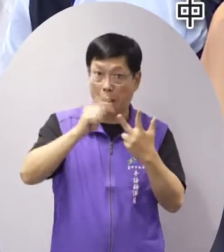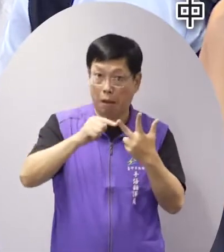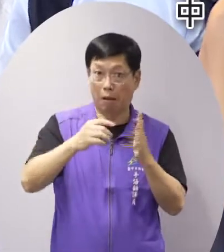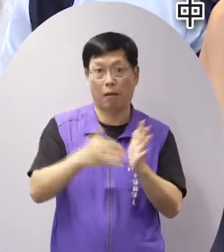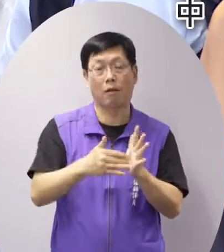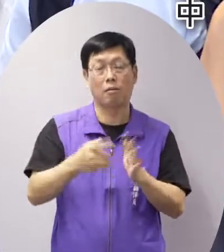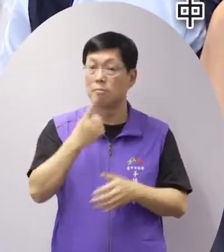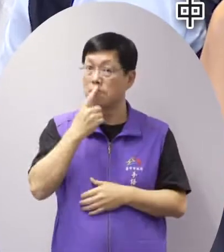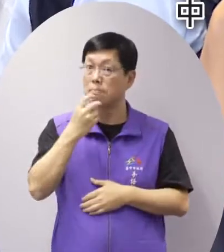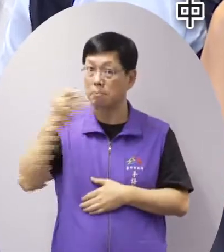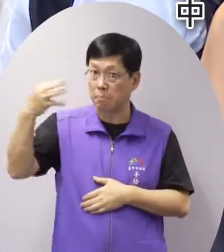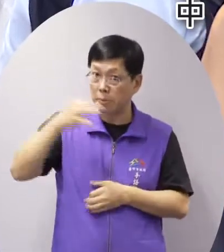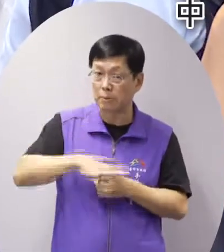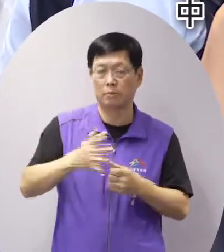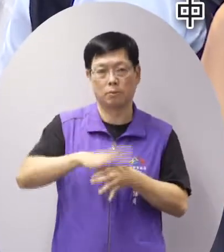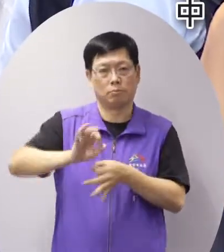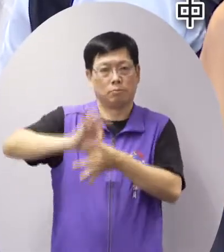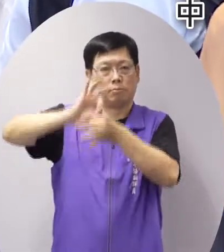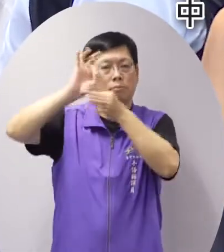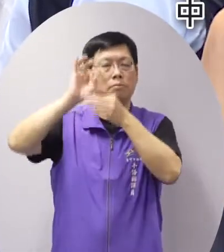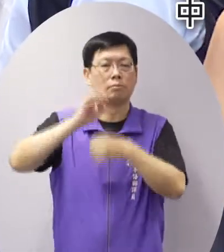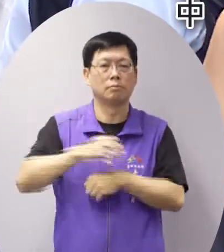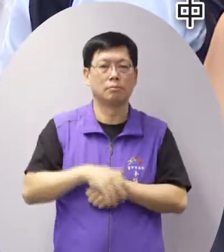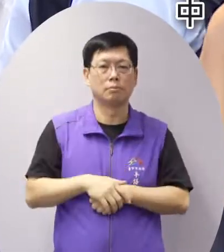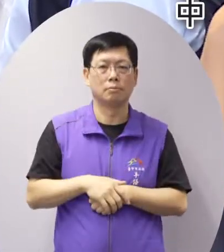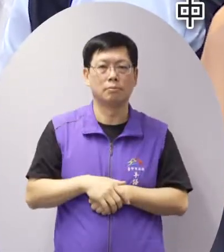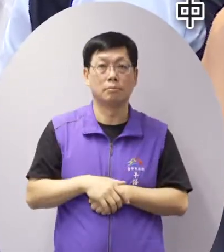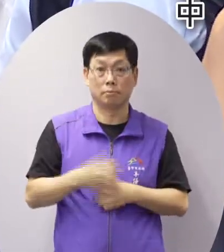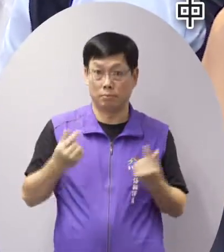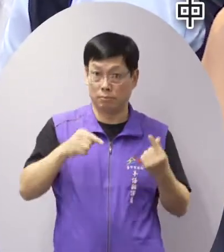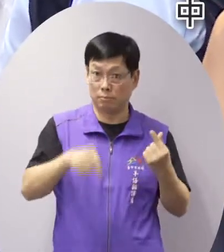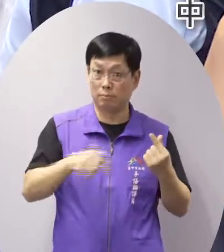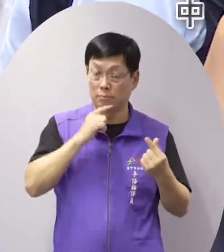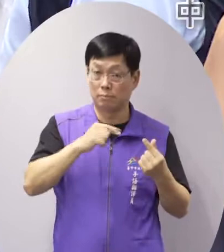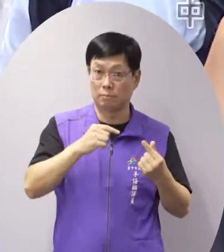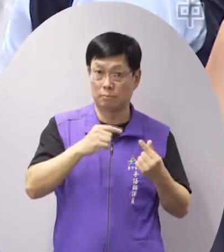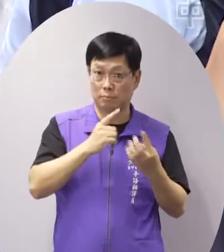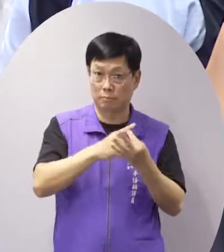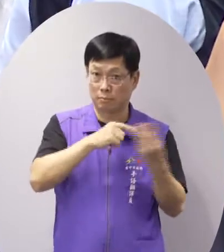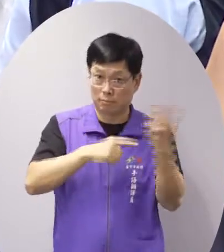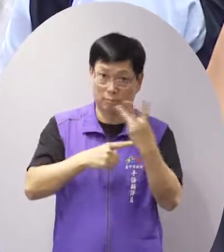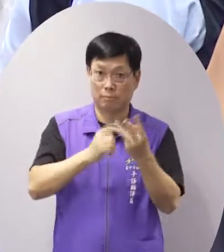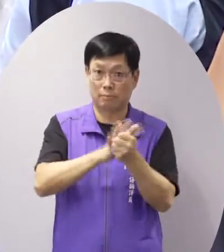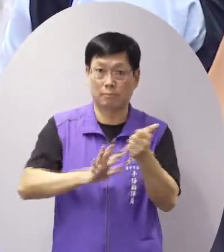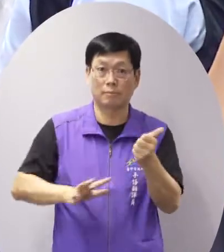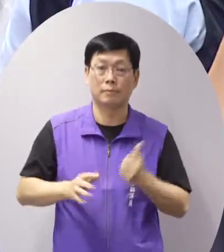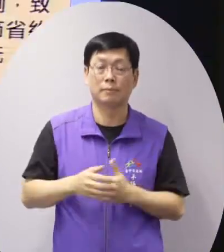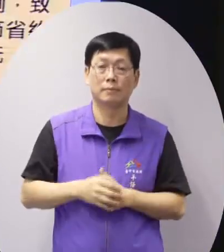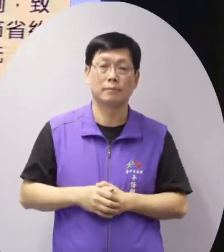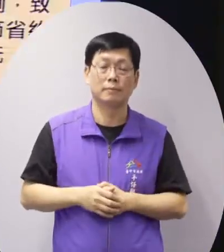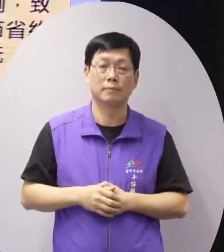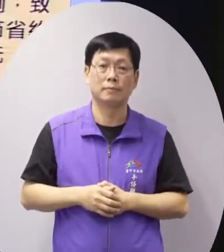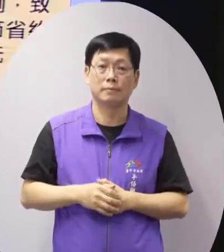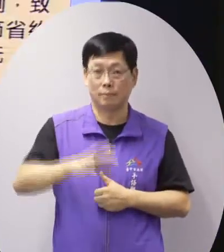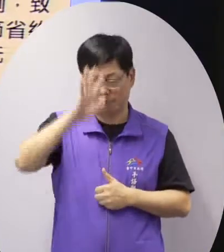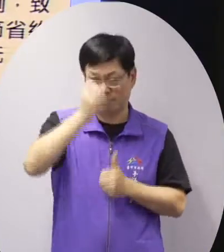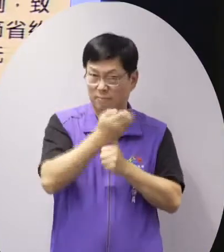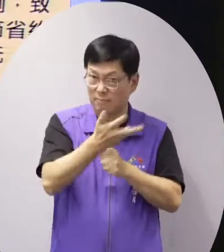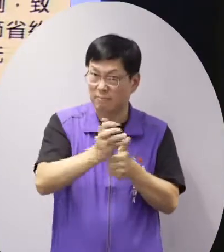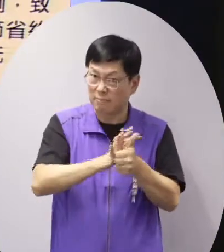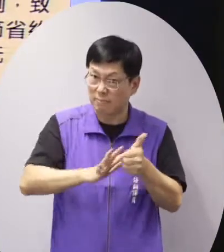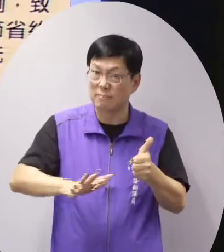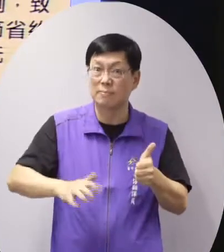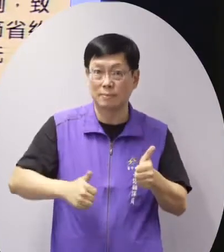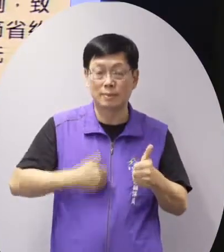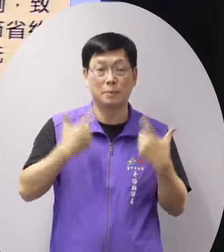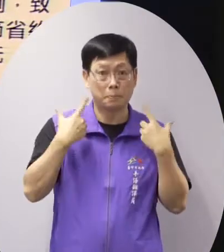有些中央补助款就会增加哈，比例就会增加。所以在这三种因素方面来讲的话，我们因为疫情停办或